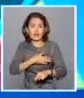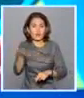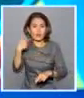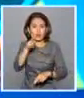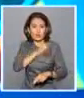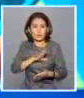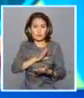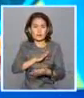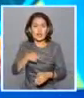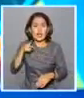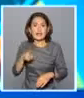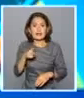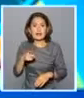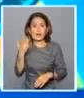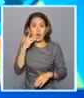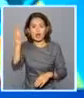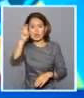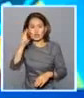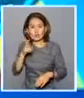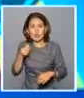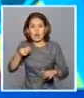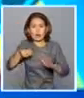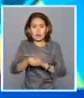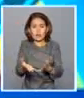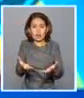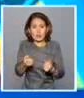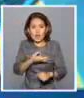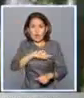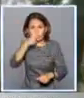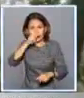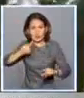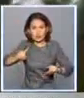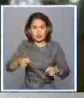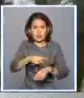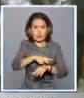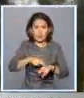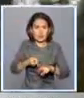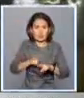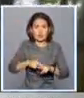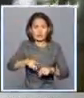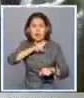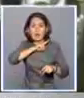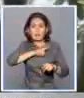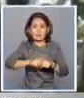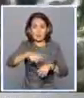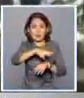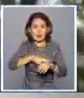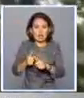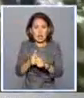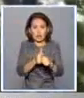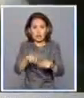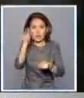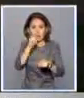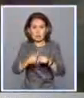істейді. Ол 2000 ақш доллар көлемінде пара алып жатқан жерінен қолға түсті. Әккі адвокатты ұстау үшін жедел тергеу шарасын